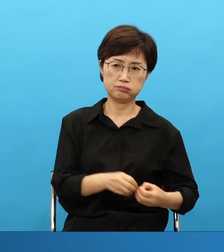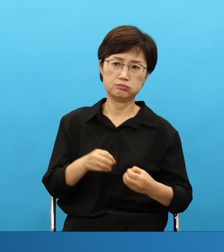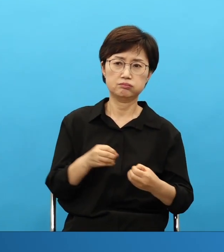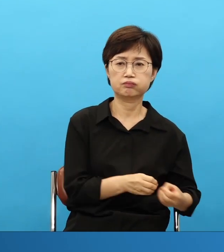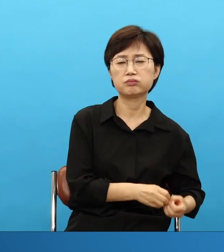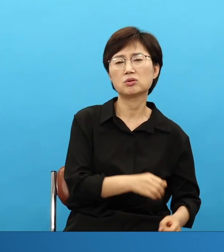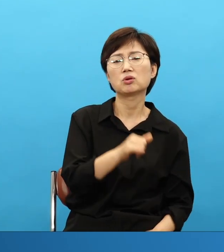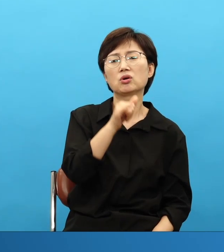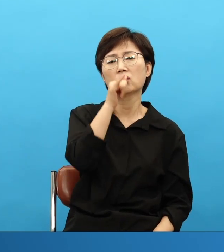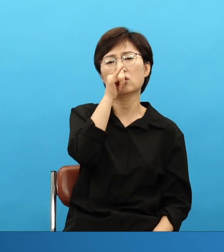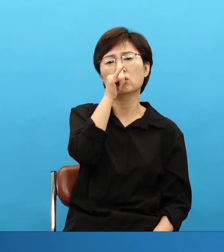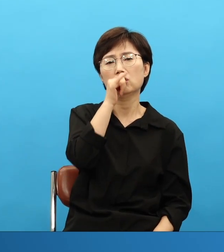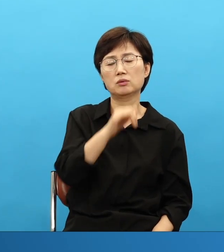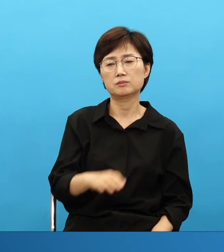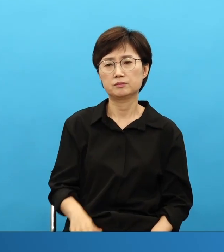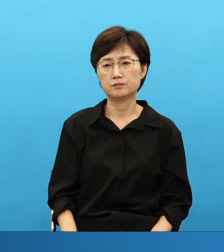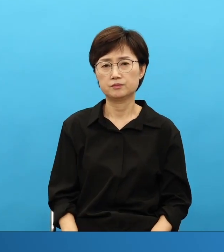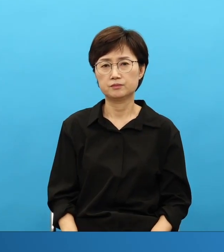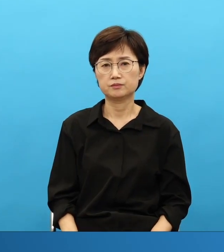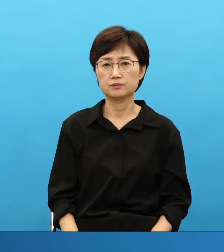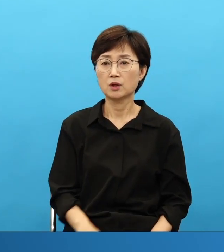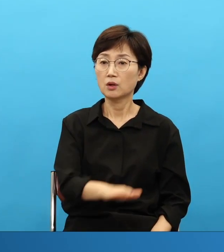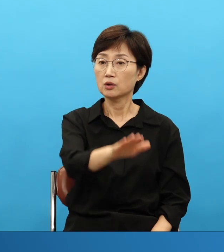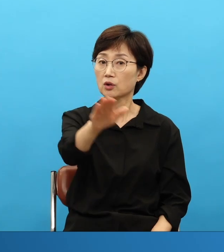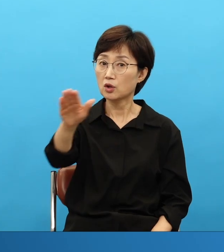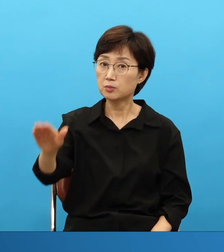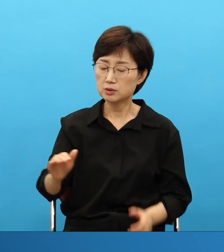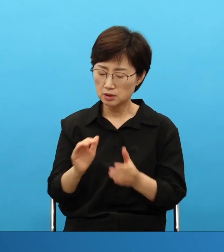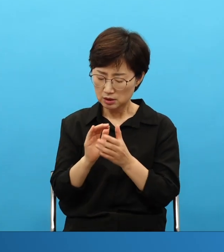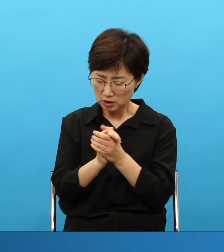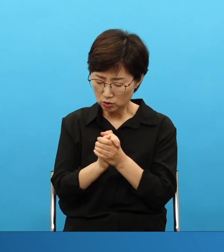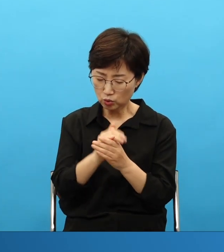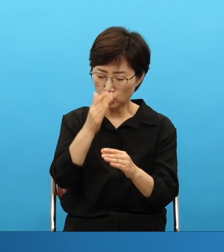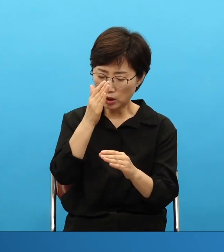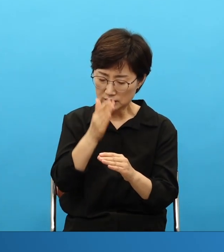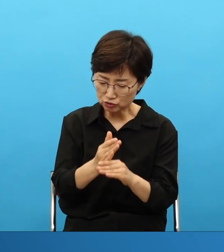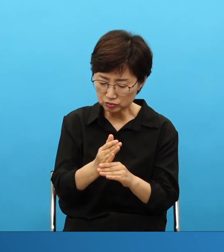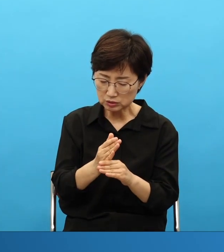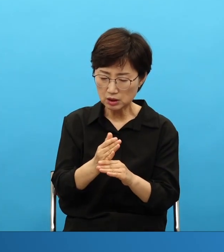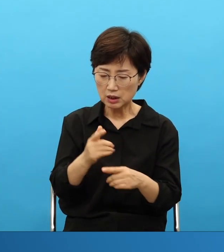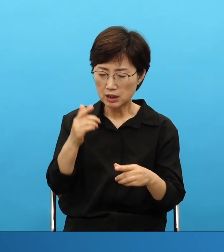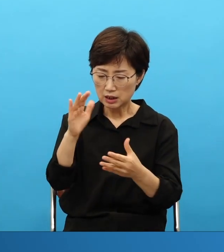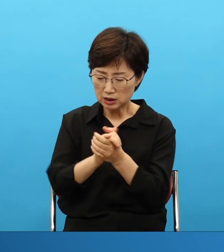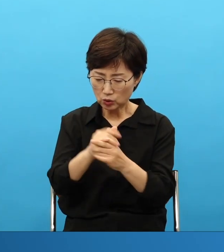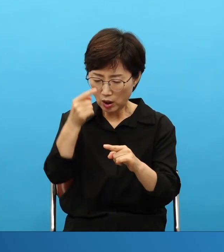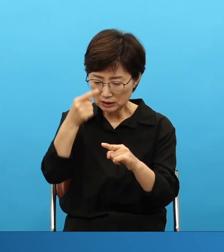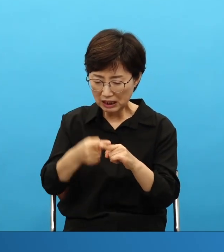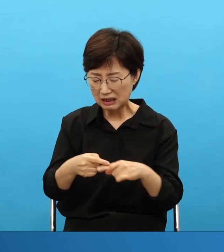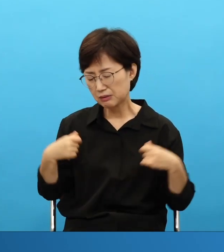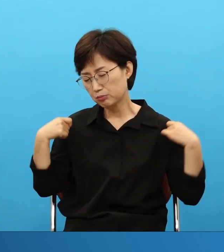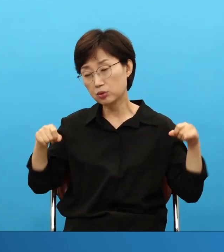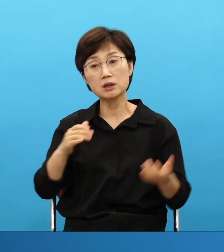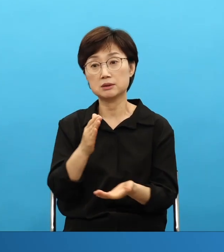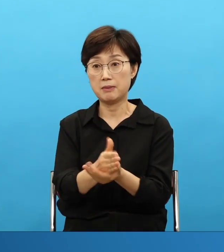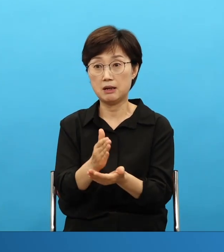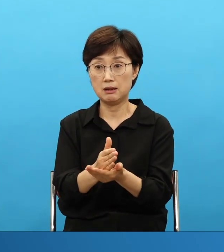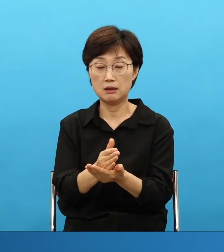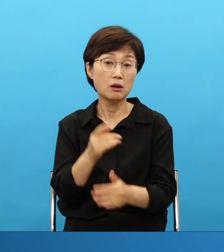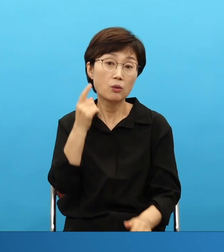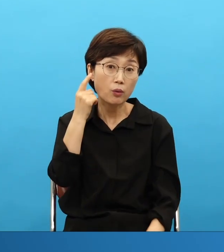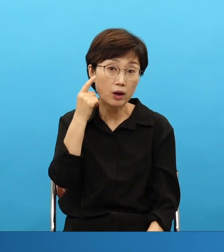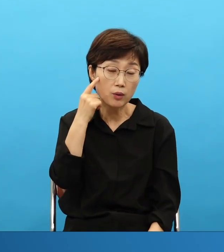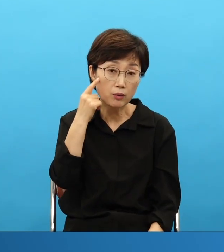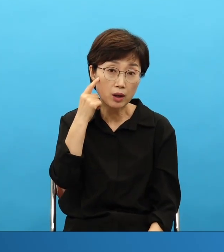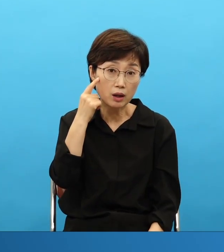간다 왜 심하지 말아야 되느냐 여러분 속에 있는 그 영혼과 유자와이